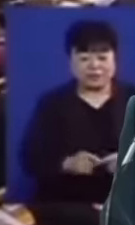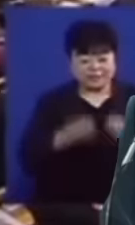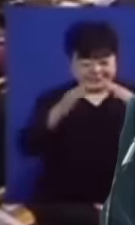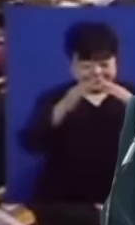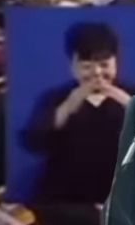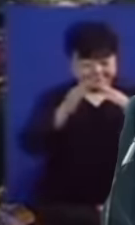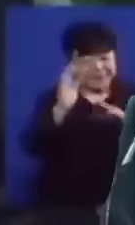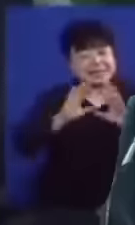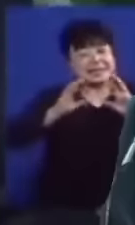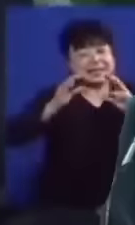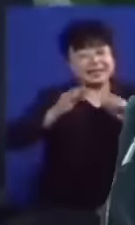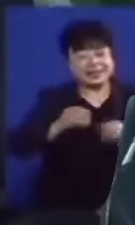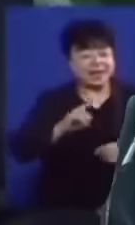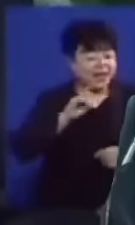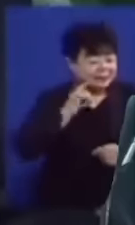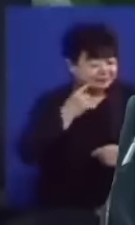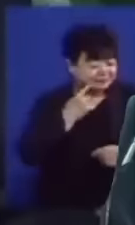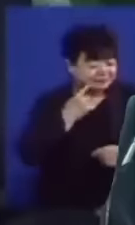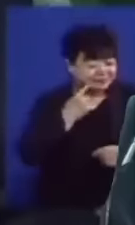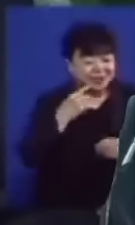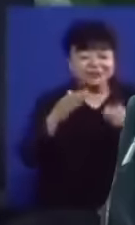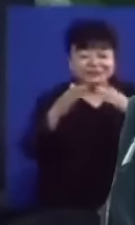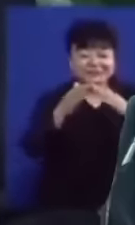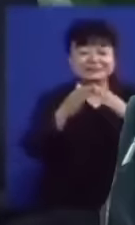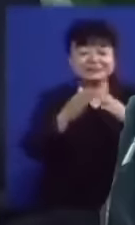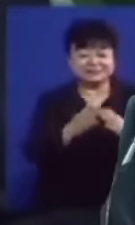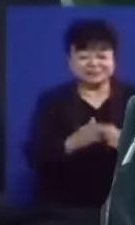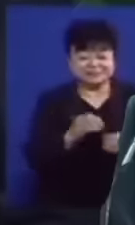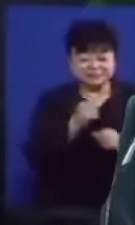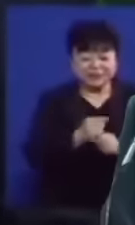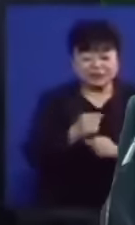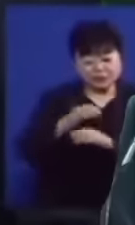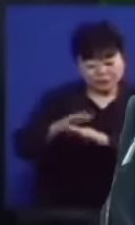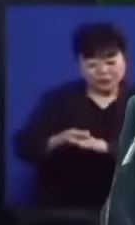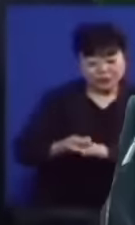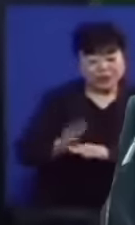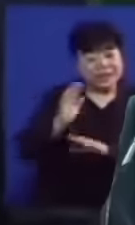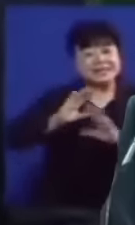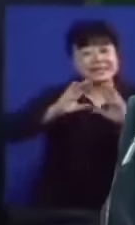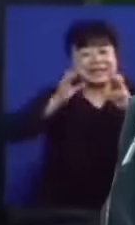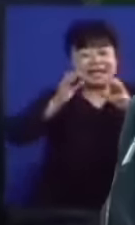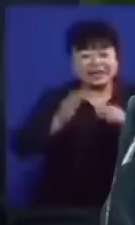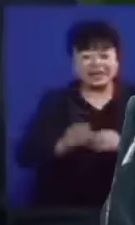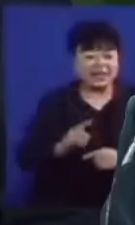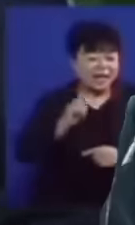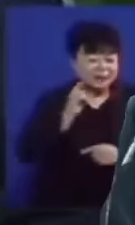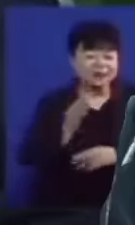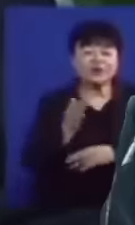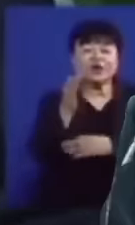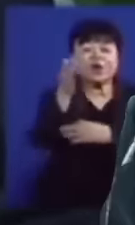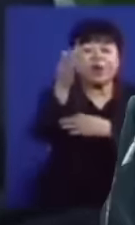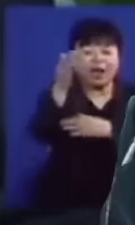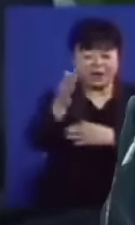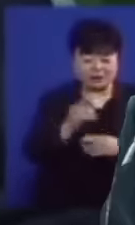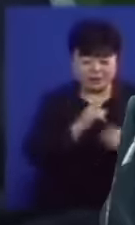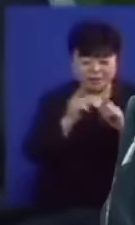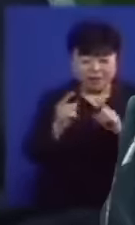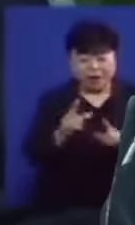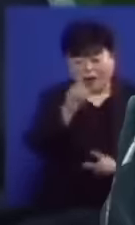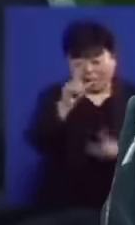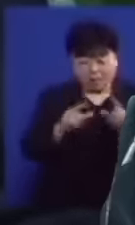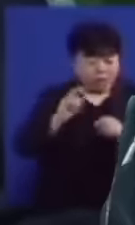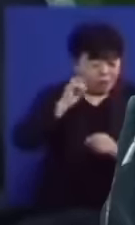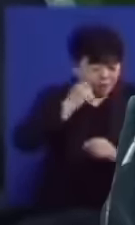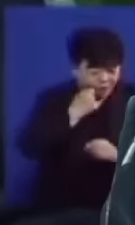놓은 것입니다. 아름다운 집을 예비해 놓은 것입니다. 천국의 아름다운 영광이란 말로서 표현할